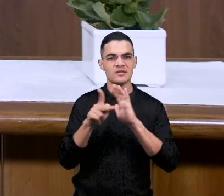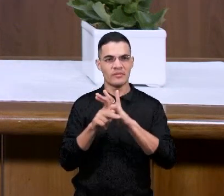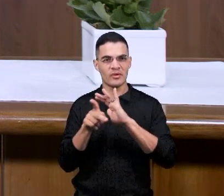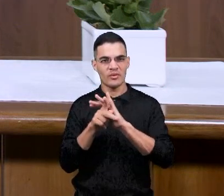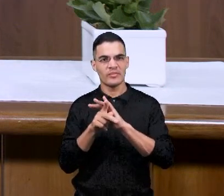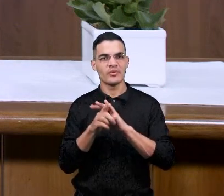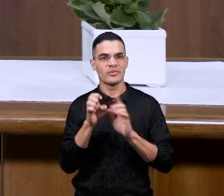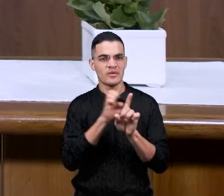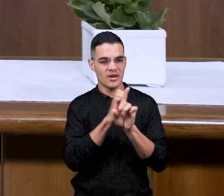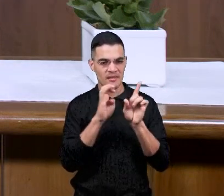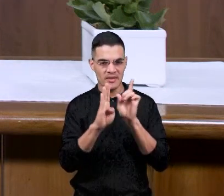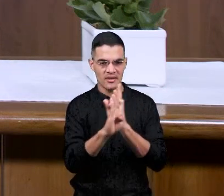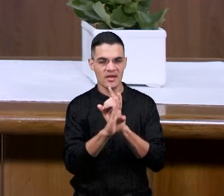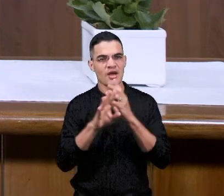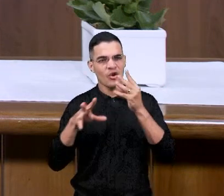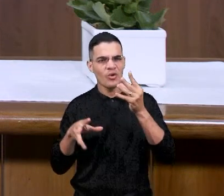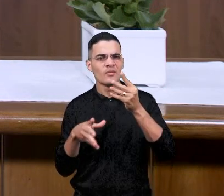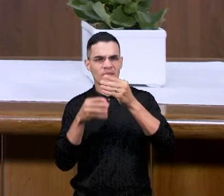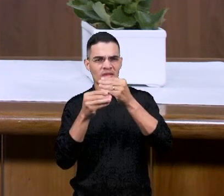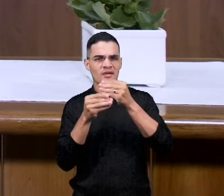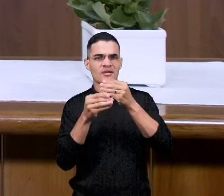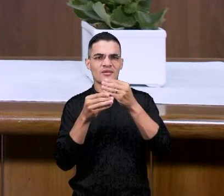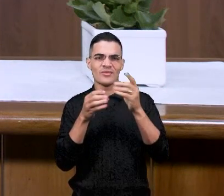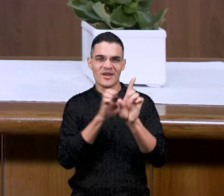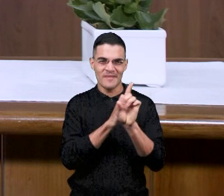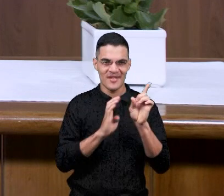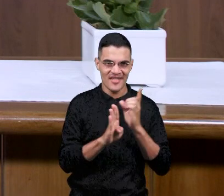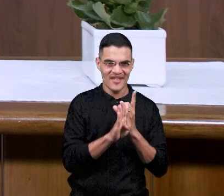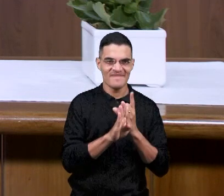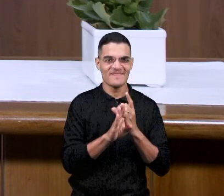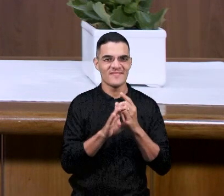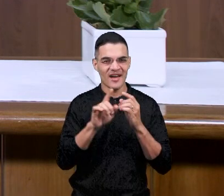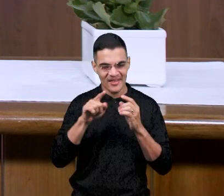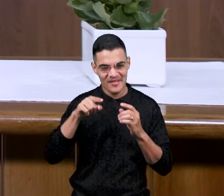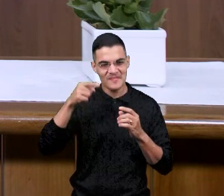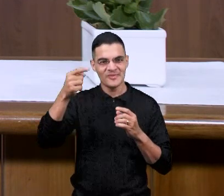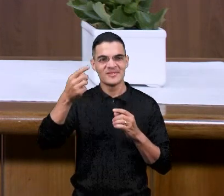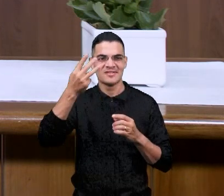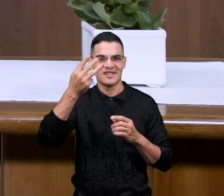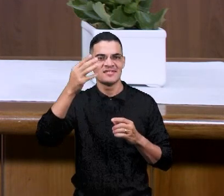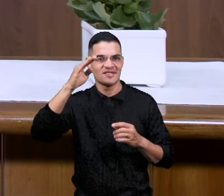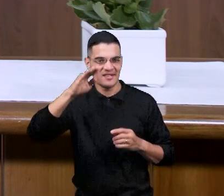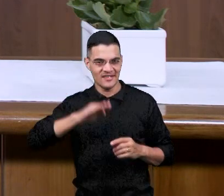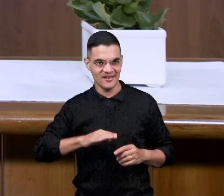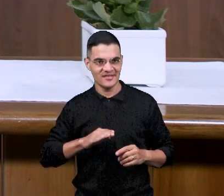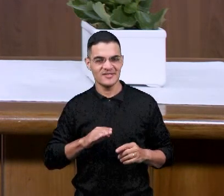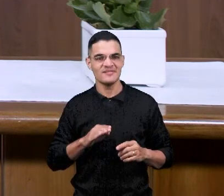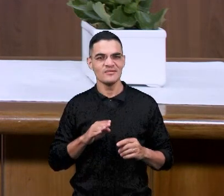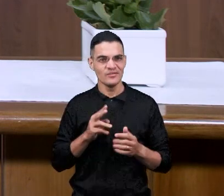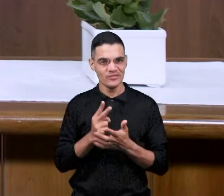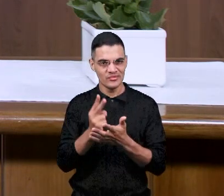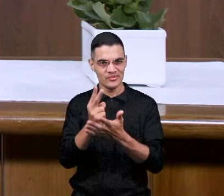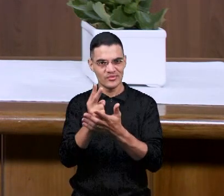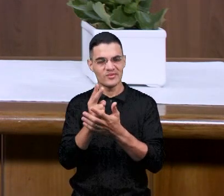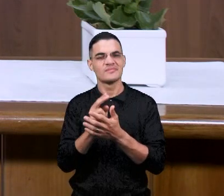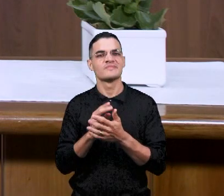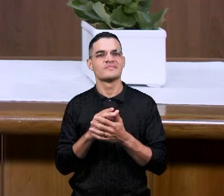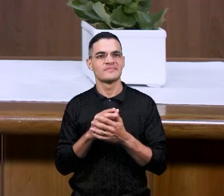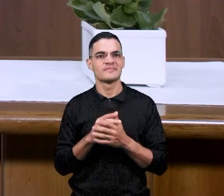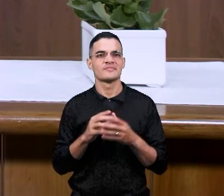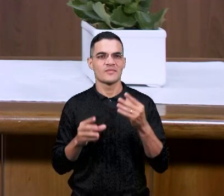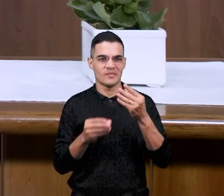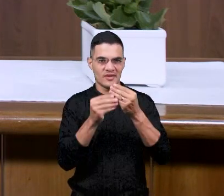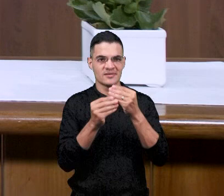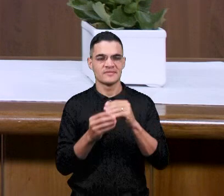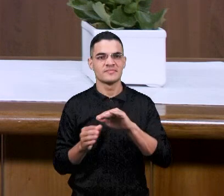et qui complètent bien ce qui a été apporté dans l'école biblique dominicale d'aujourd'hui, ce matin. Nous rappelons le numéro 0800